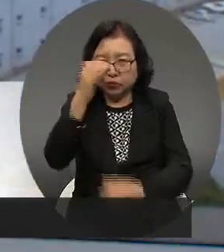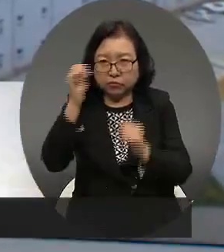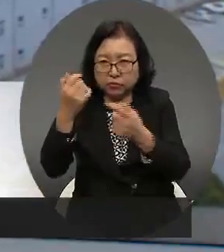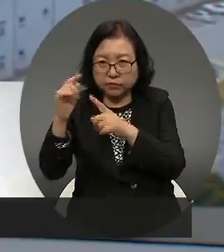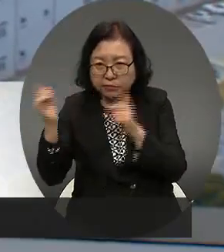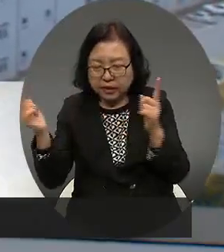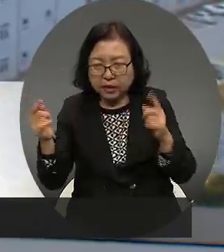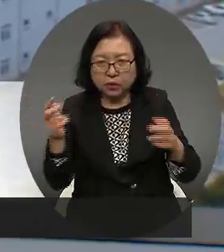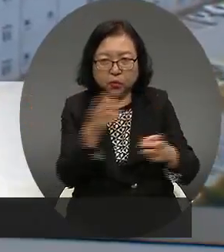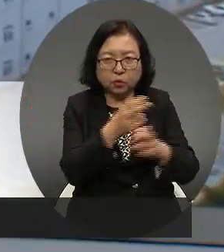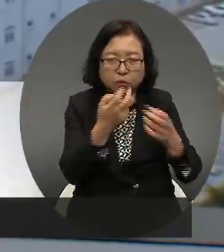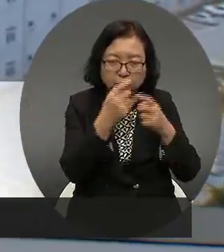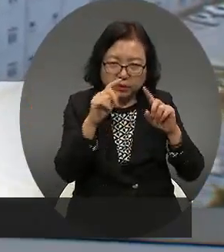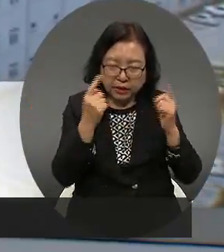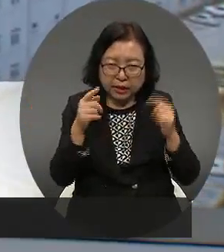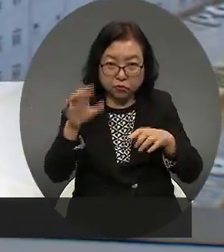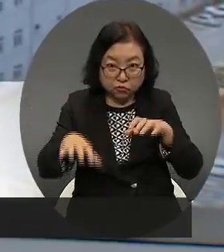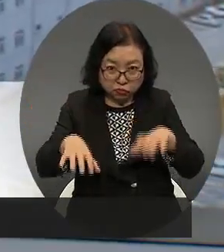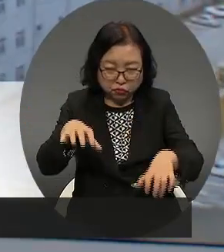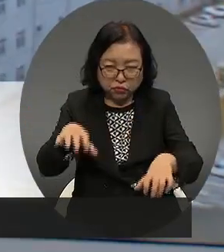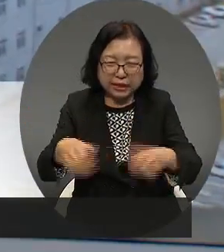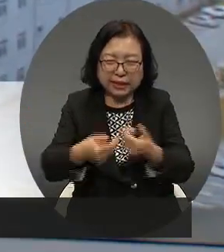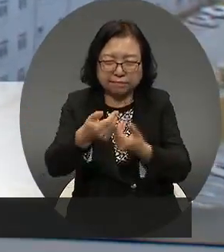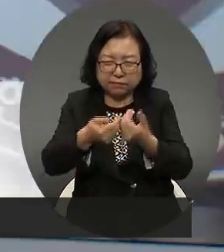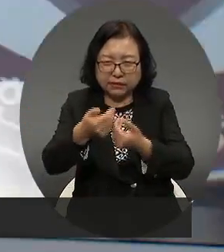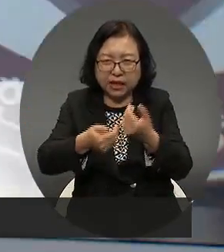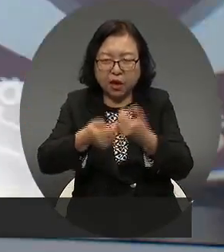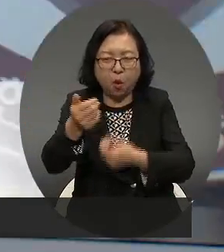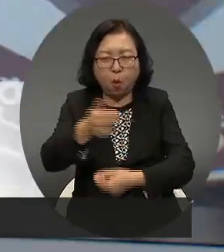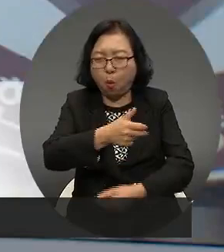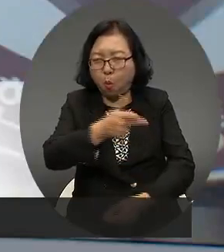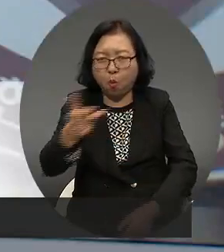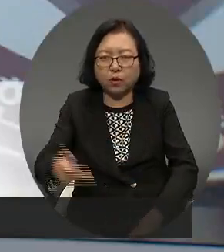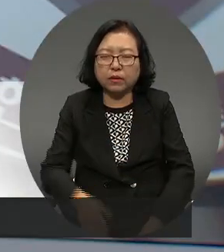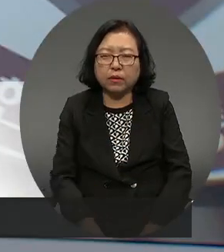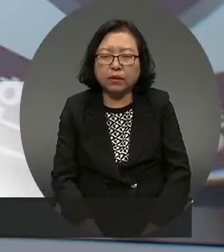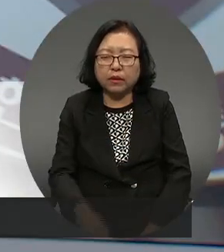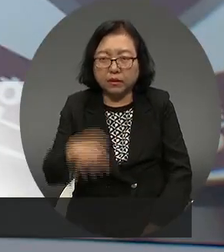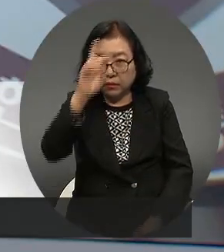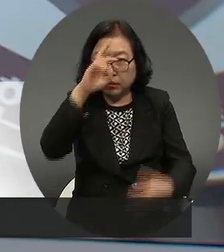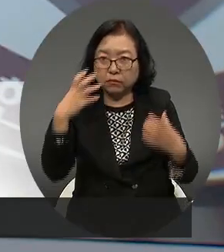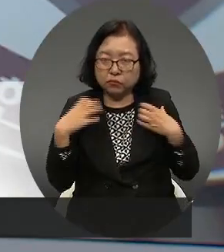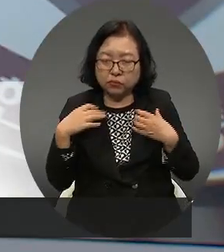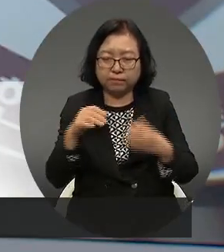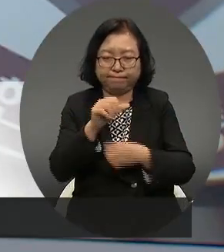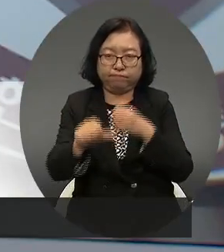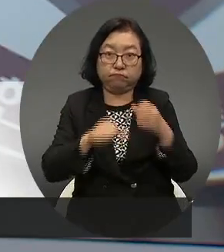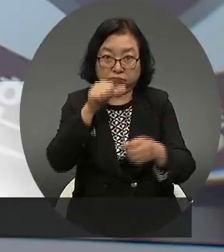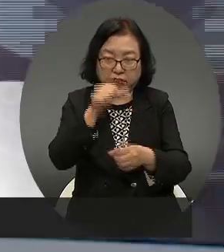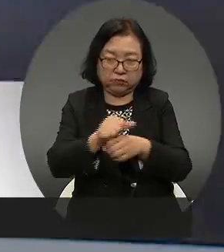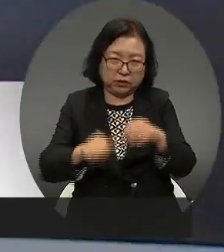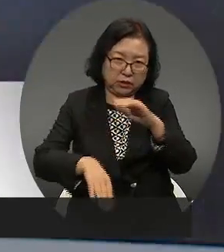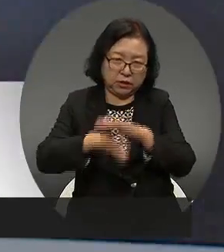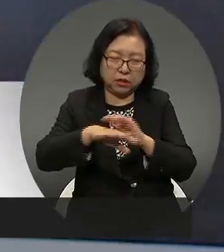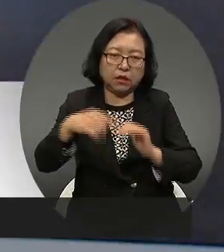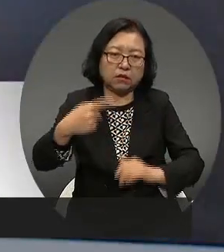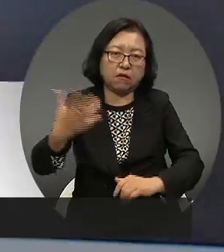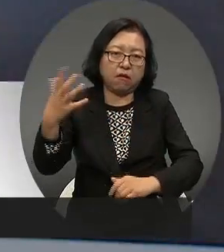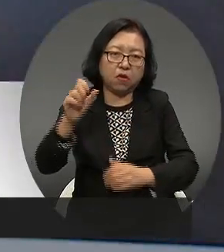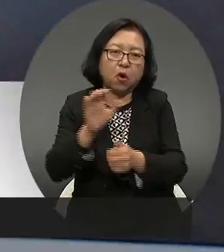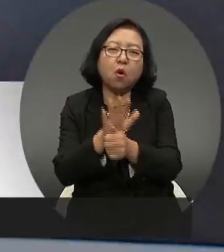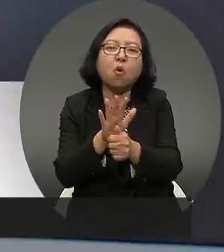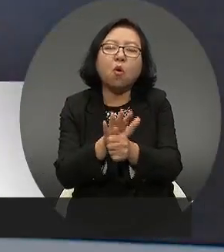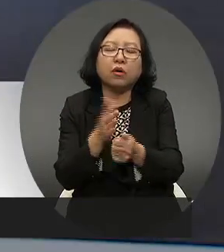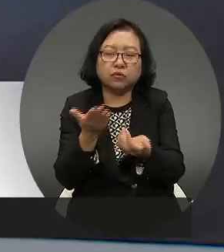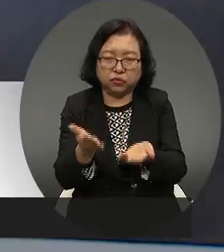충북대와 교통대, 두 국립대학의 갈등이 깊어지고 있습니다. 정부가 5년 동안 최대 1,000억 원을 지원하는 글로컬